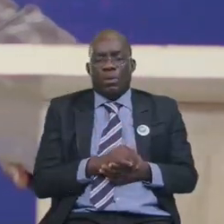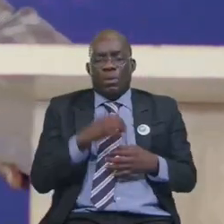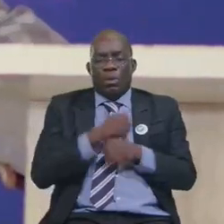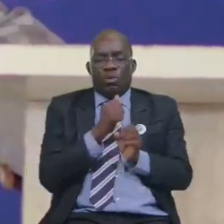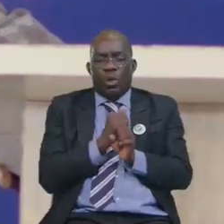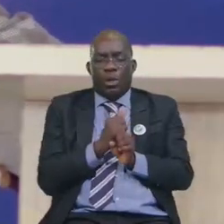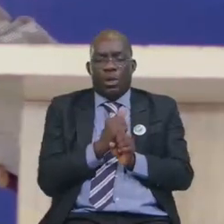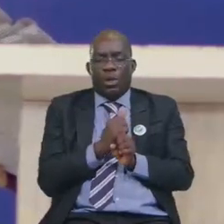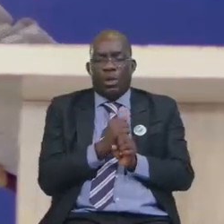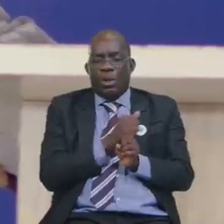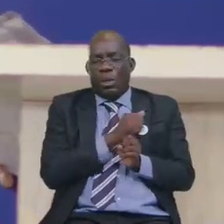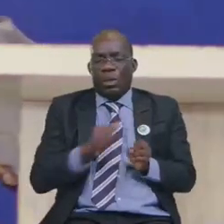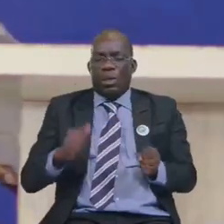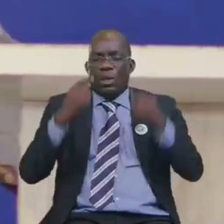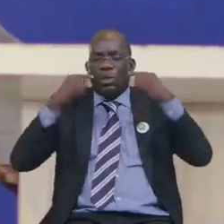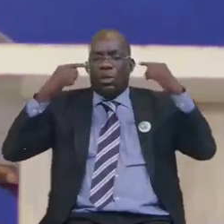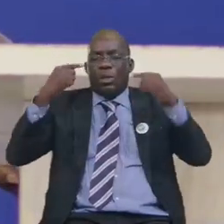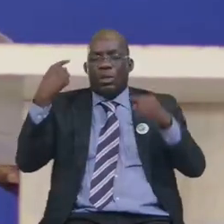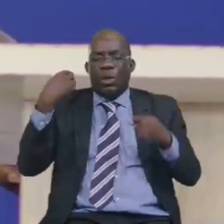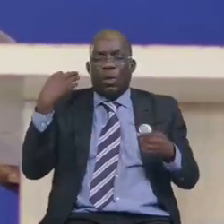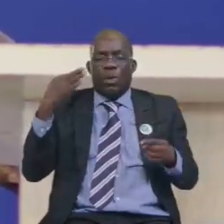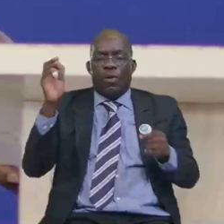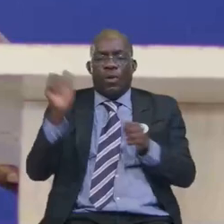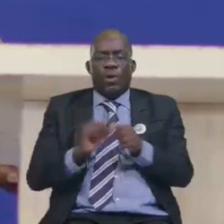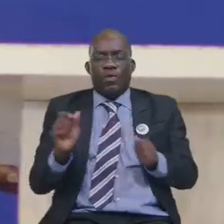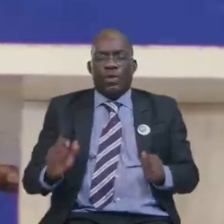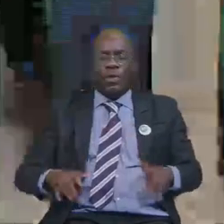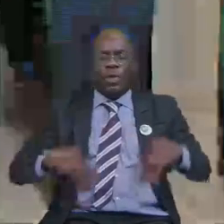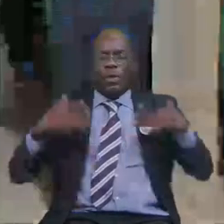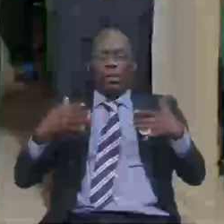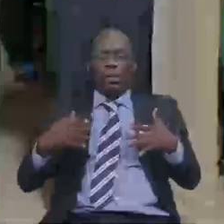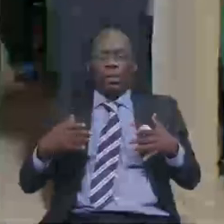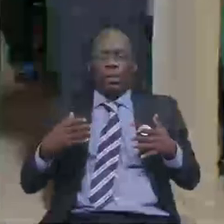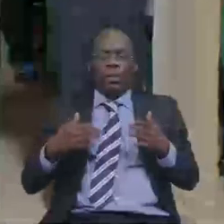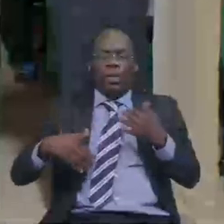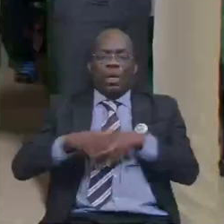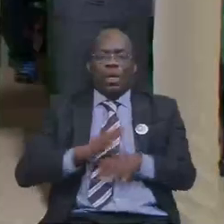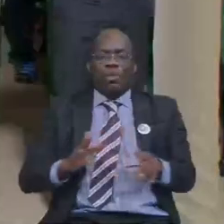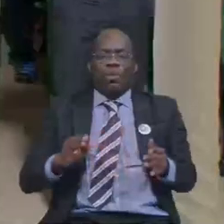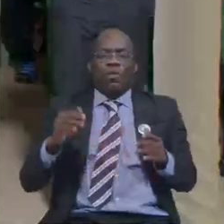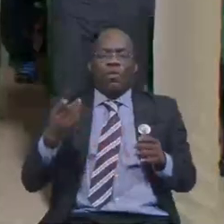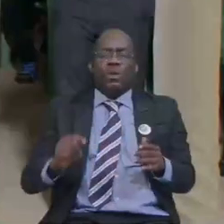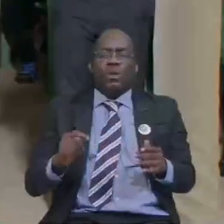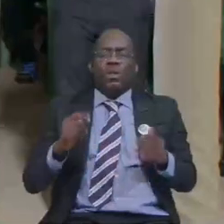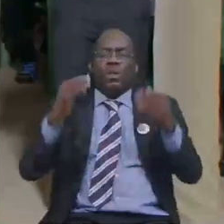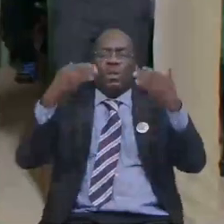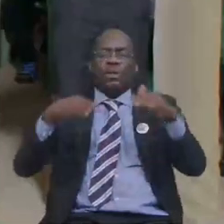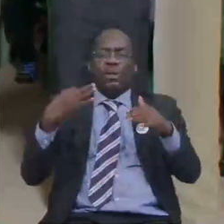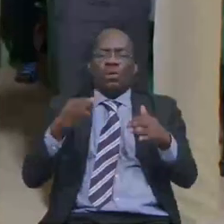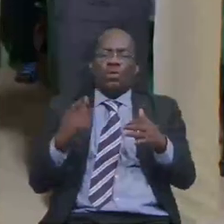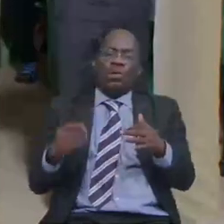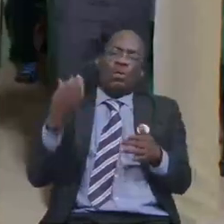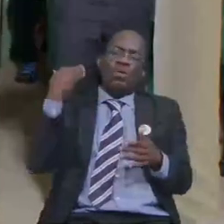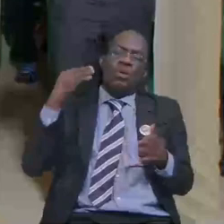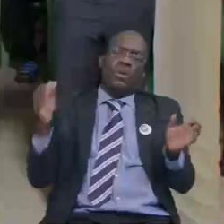et que chacun connaît du succès dans sa vie au delà des limitations du passé fait